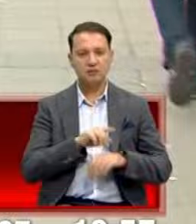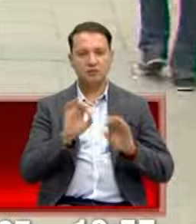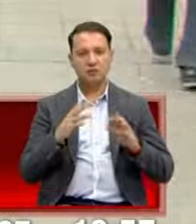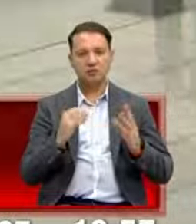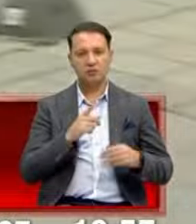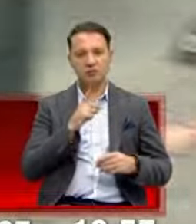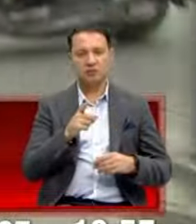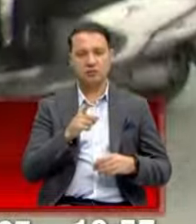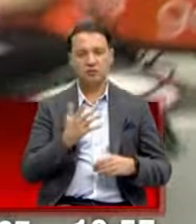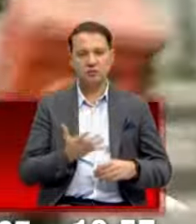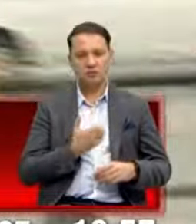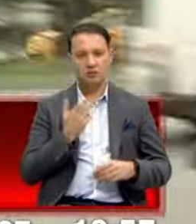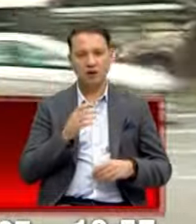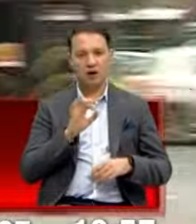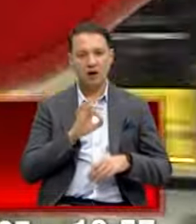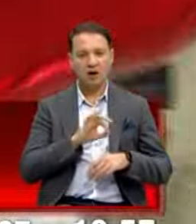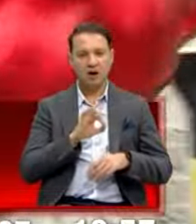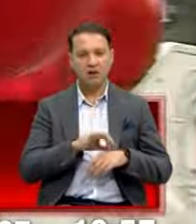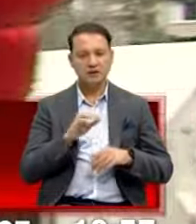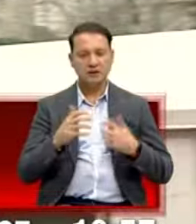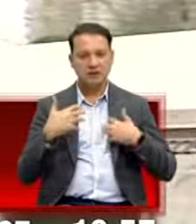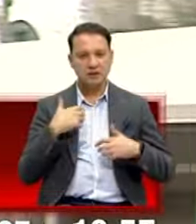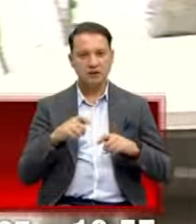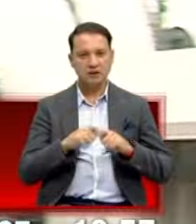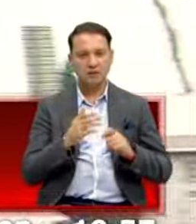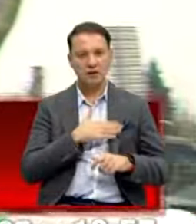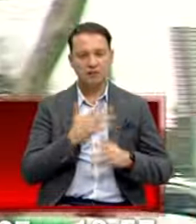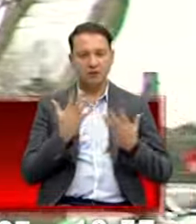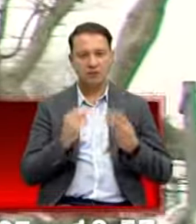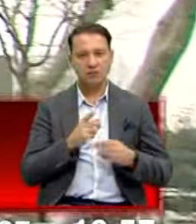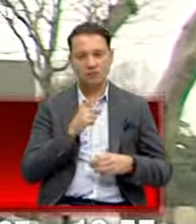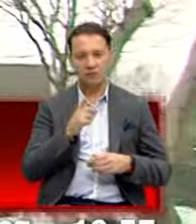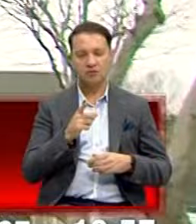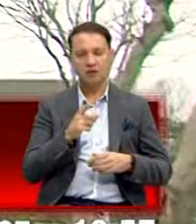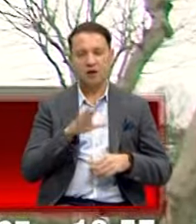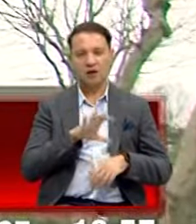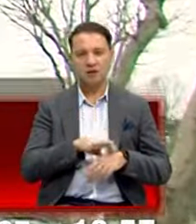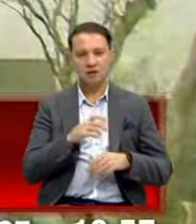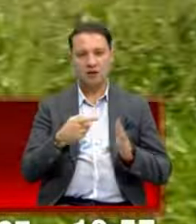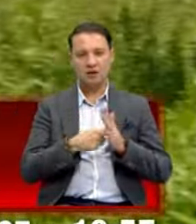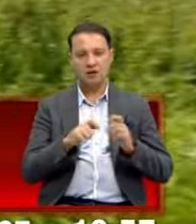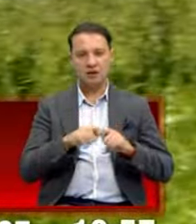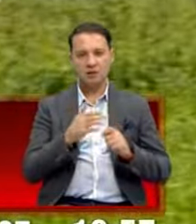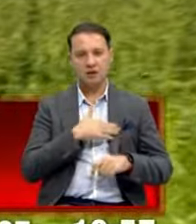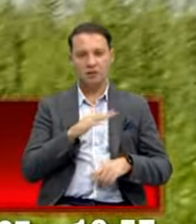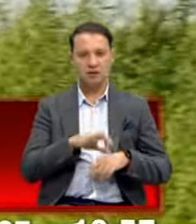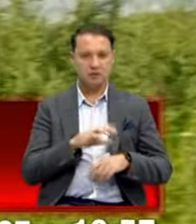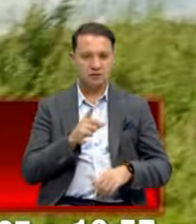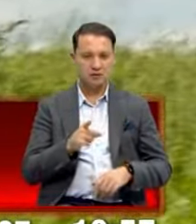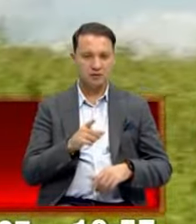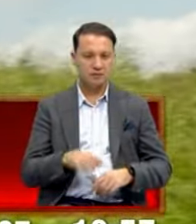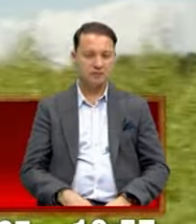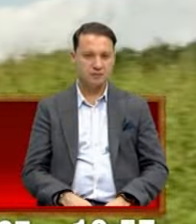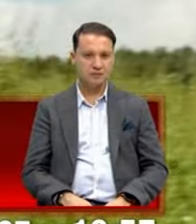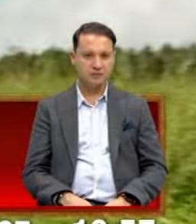mümkün değil. Peki üzüntü, ani stres, kırık kalp kalbi nasıl etkiliyor? Evet, hastalığın adı kırık kalp sendromu.